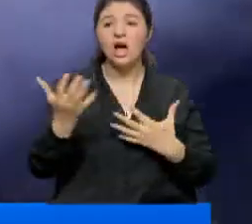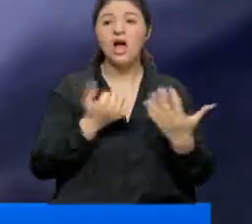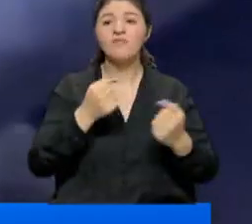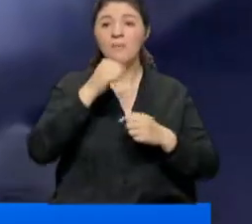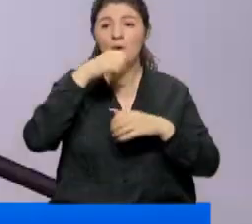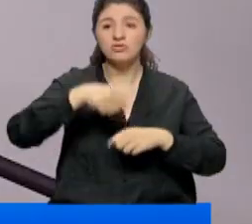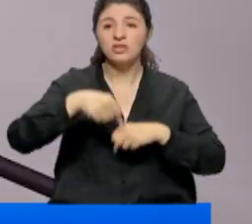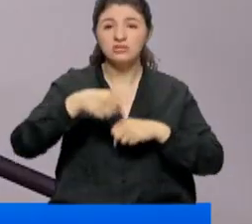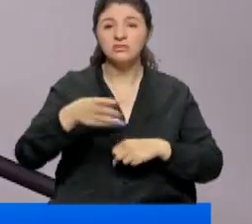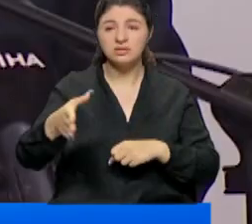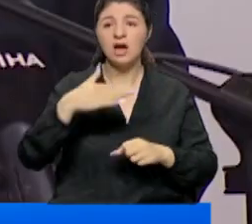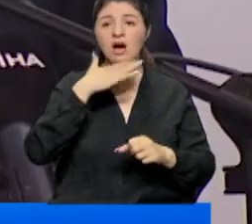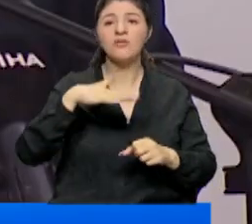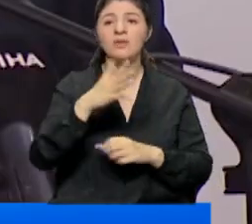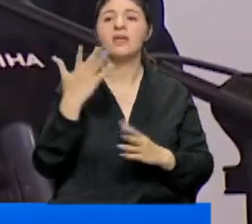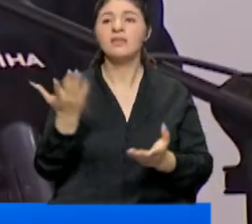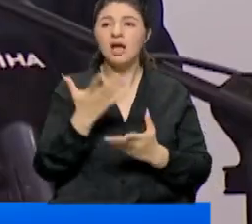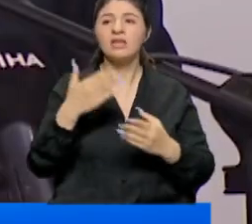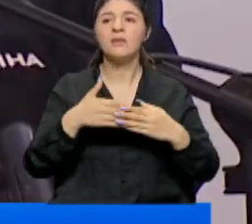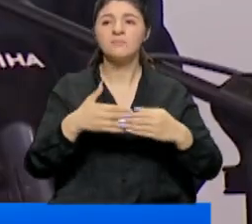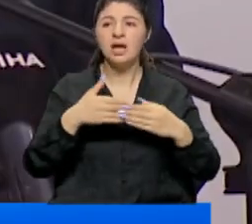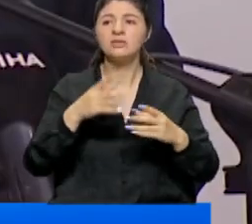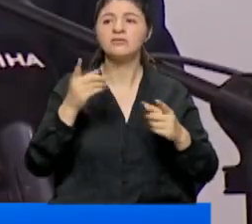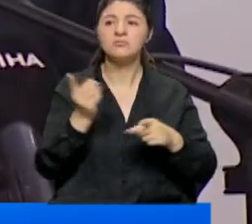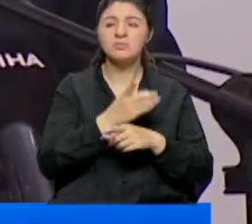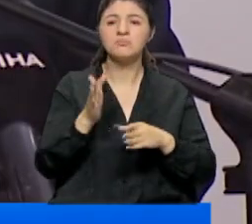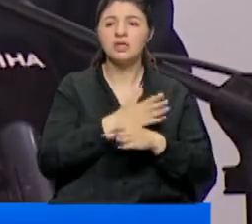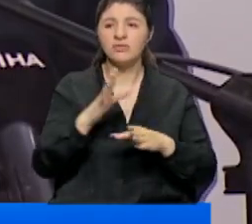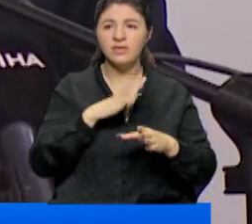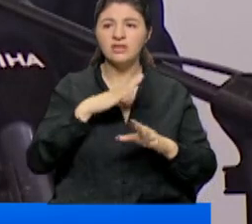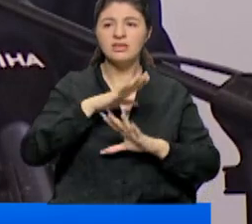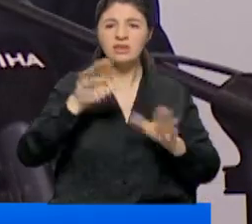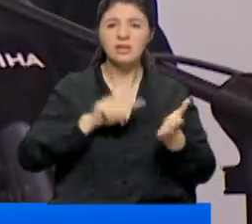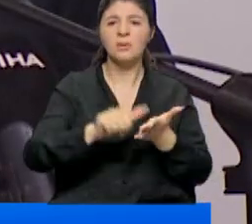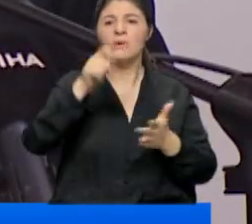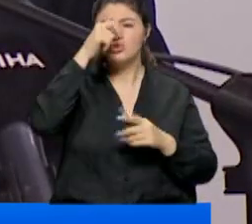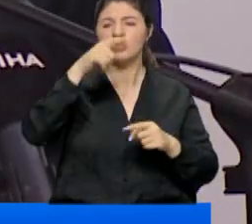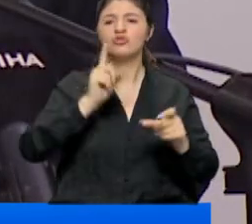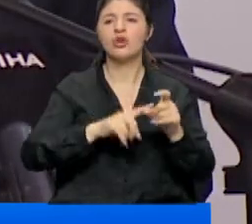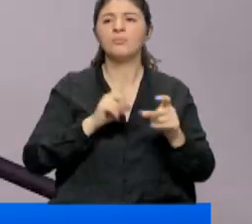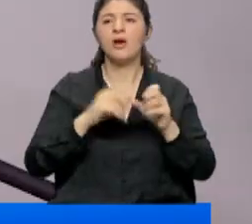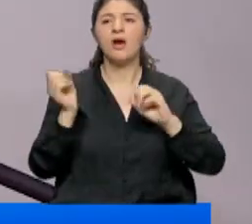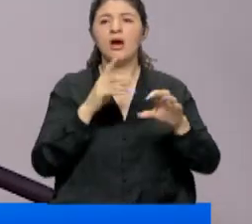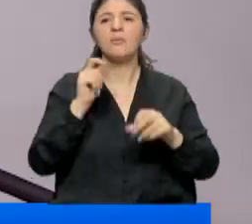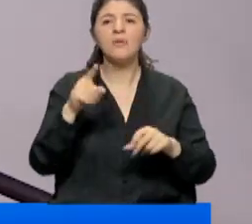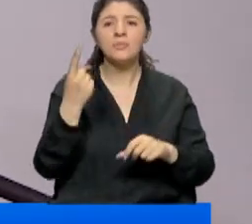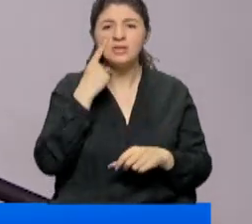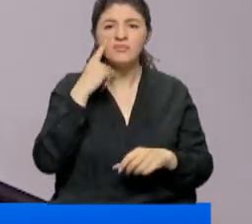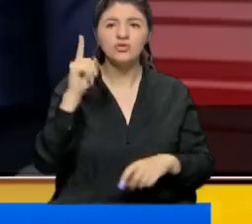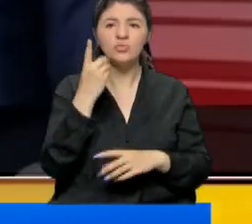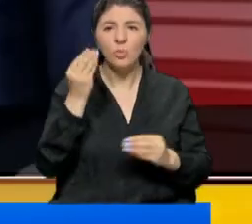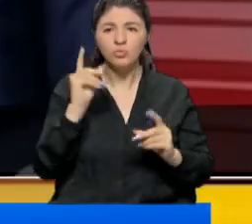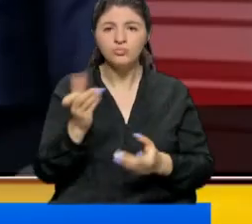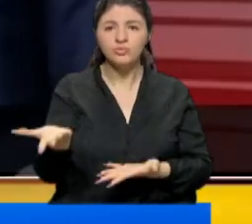alışveriş poşetleri Avrupa'dan ne kadar plastik madde varsa tamamı Türkiye çöpler Türkiye ithal ediliyor böyle bir devlet